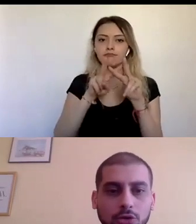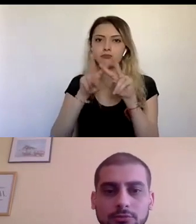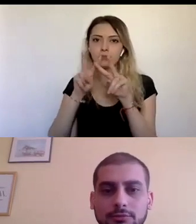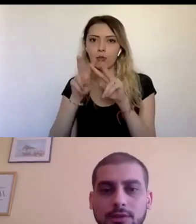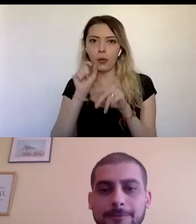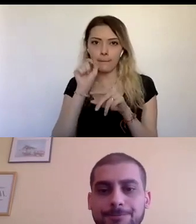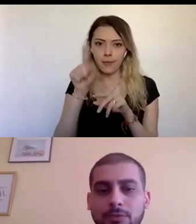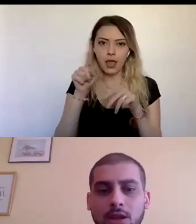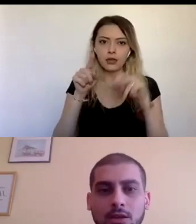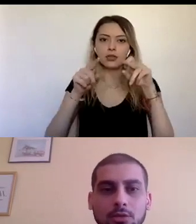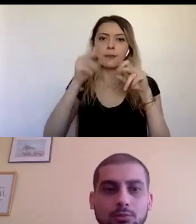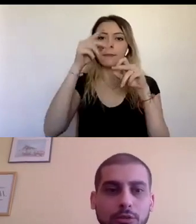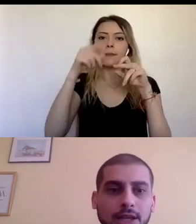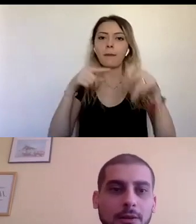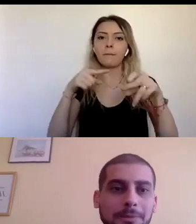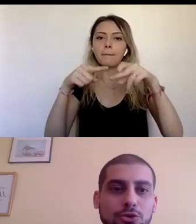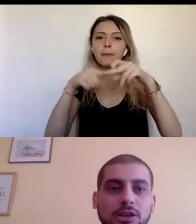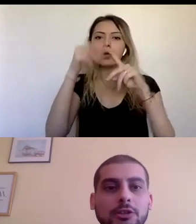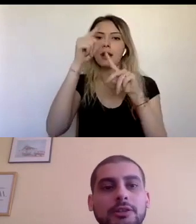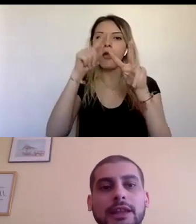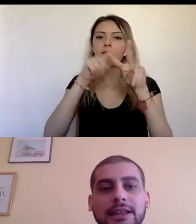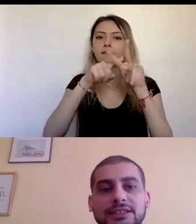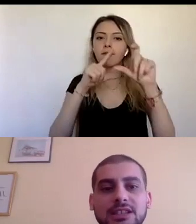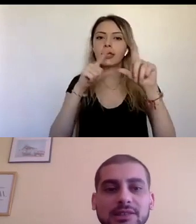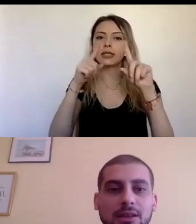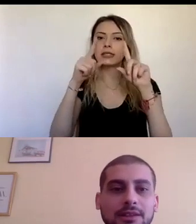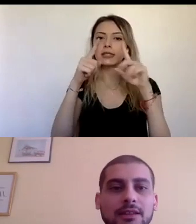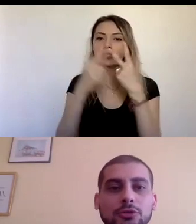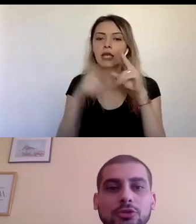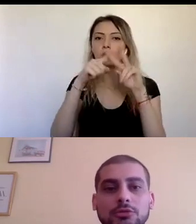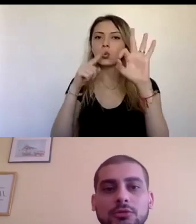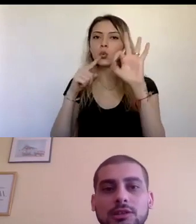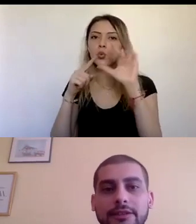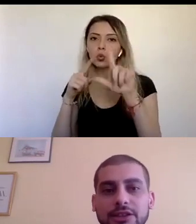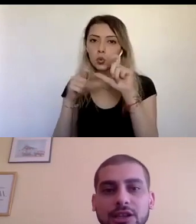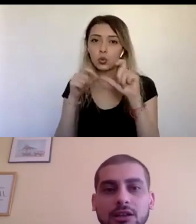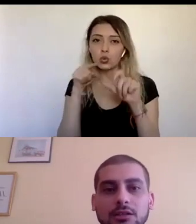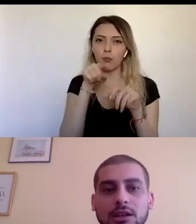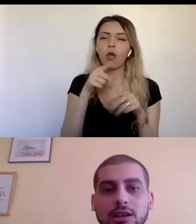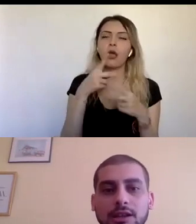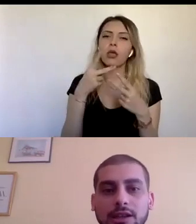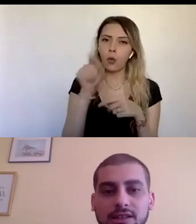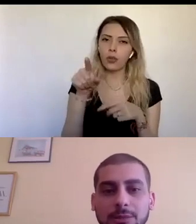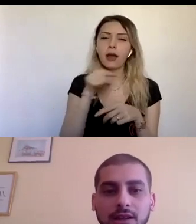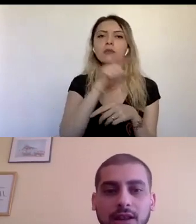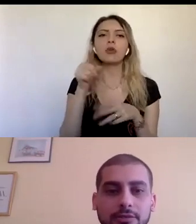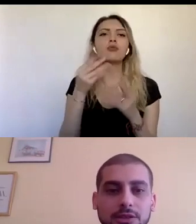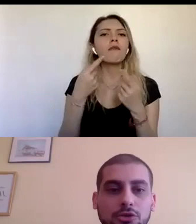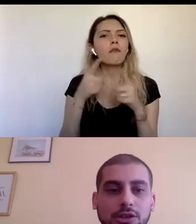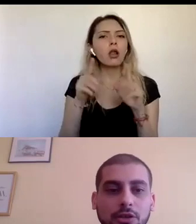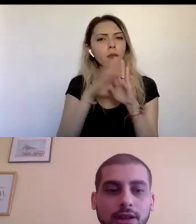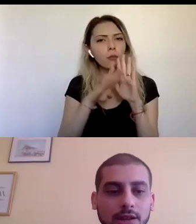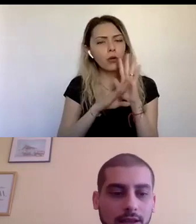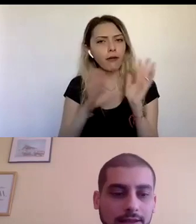privacytools.io diye. Burada birçok kategoride, yani işletim sisteminden tutun, tarayıcıya, yazılıma kadar